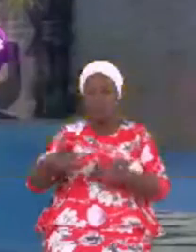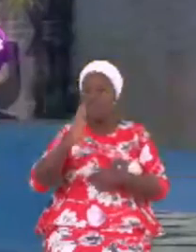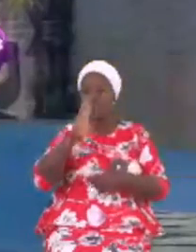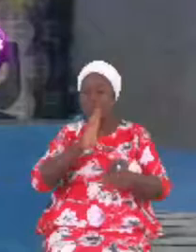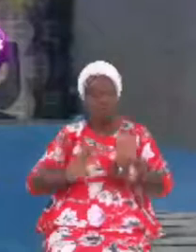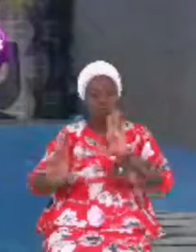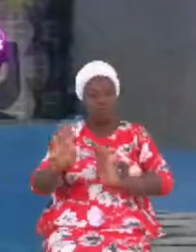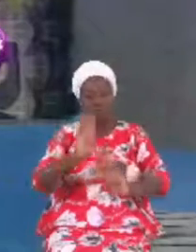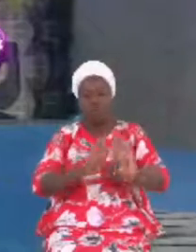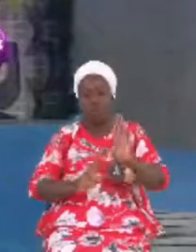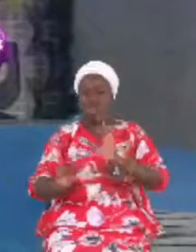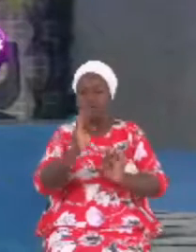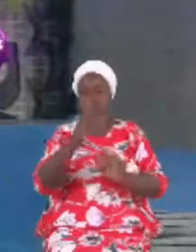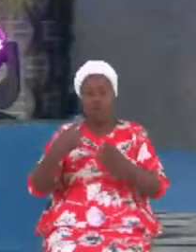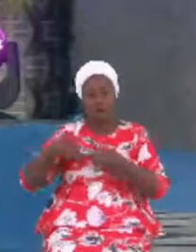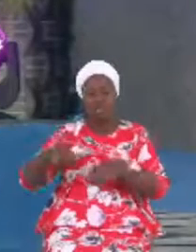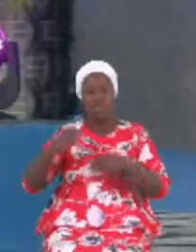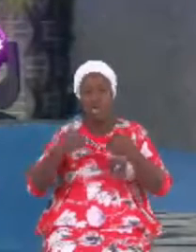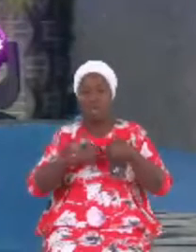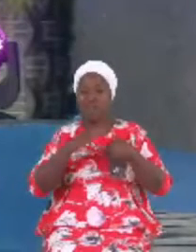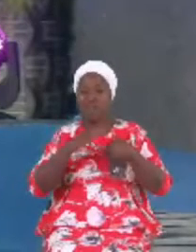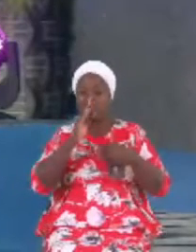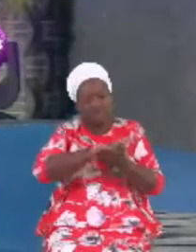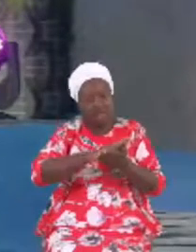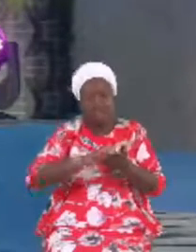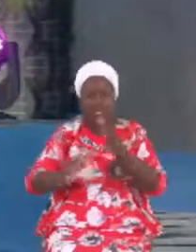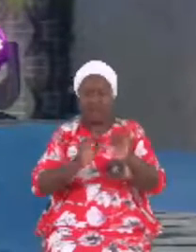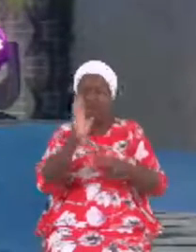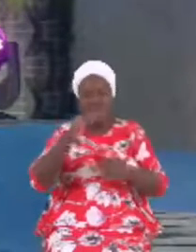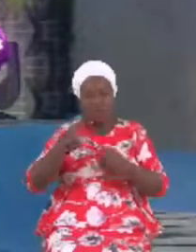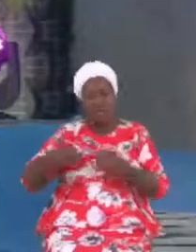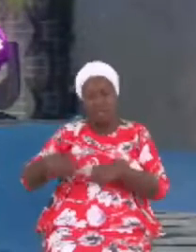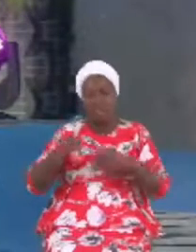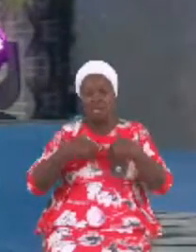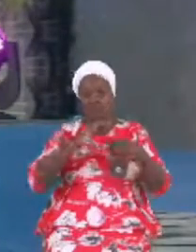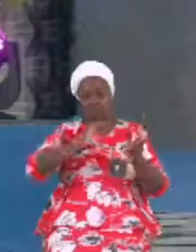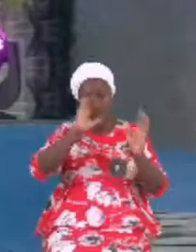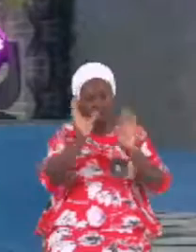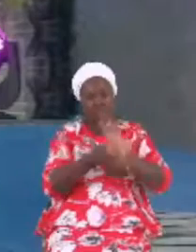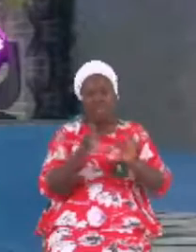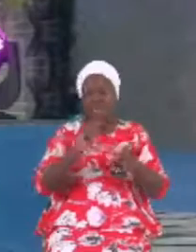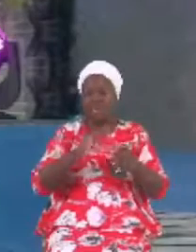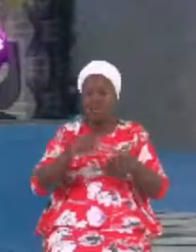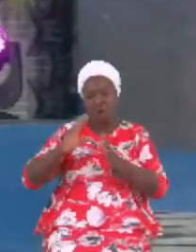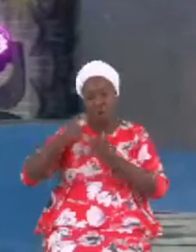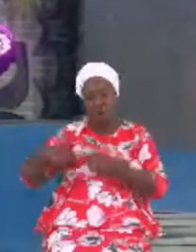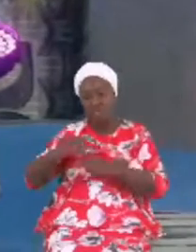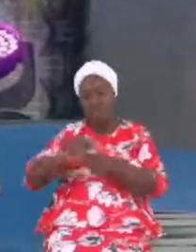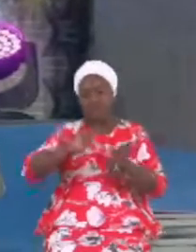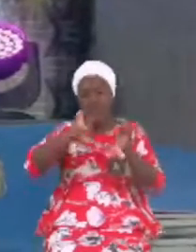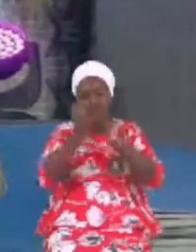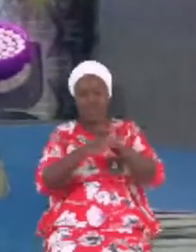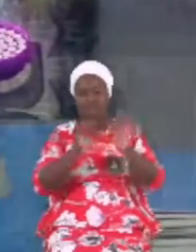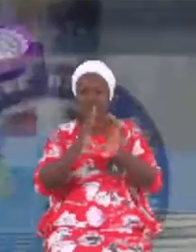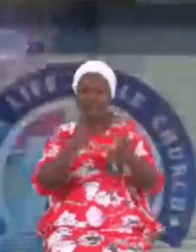purifié, si ton cœur est converti, si ton cœur a été transformé, si le sang de Jésus-Christ